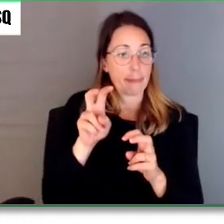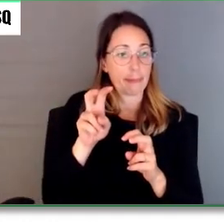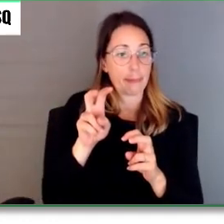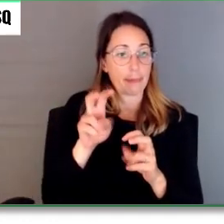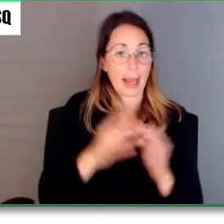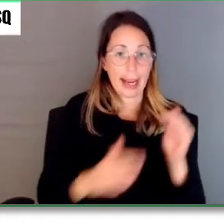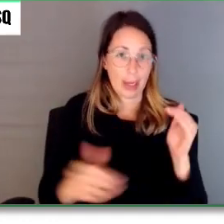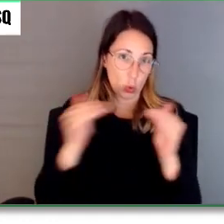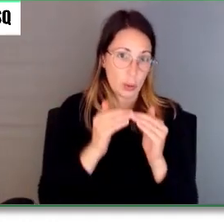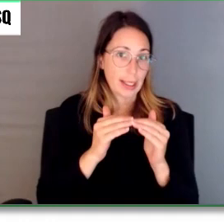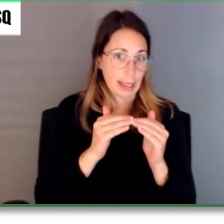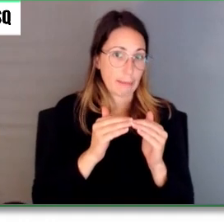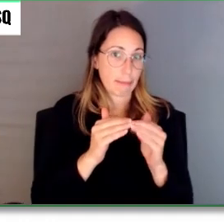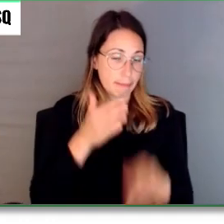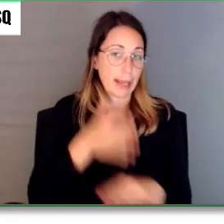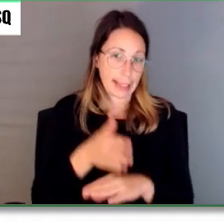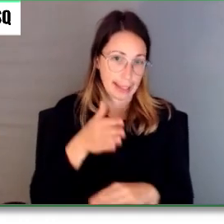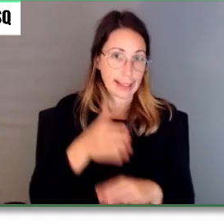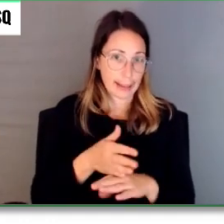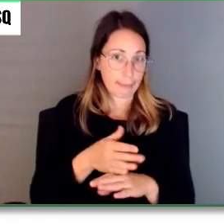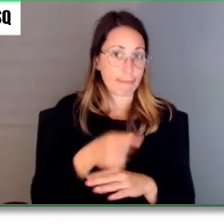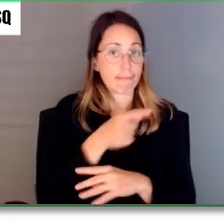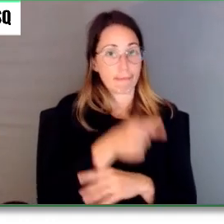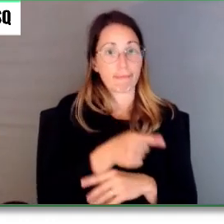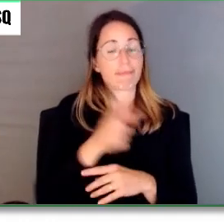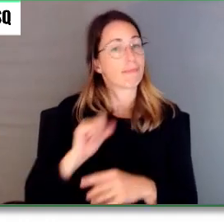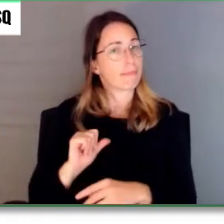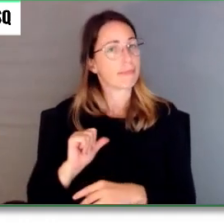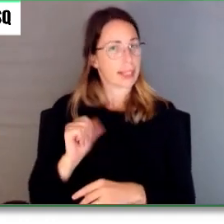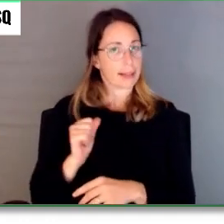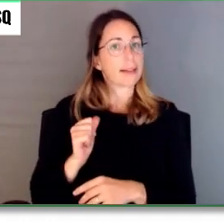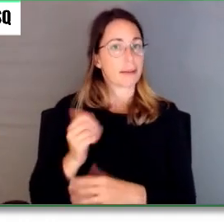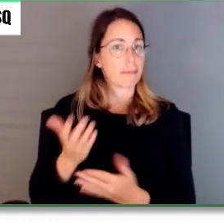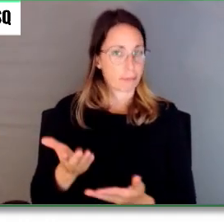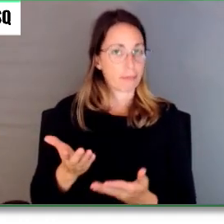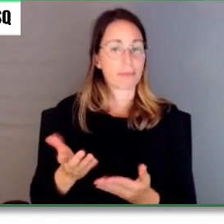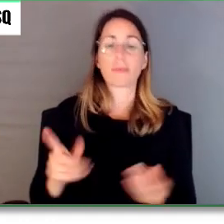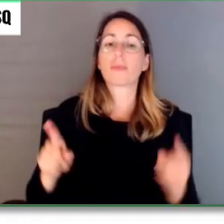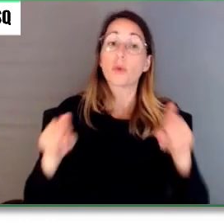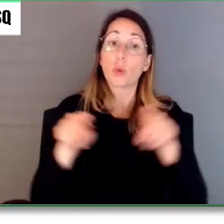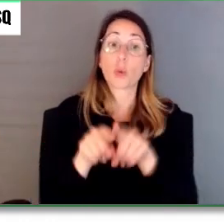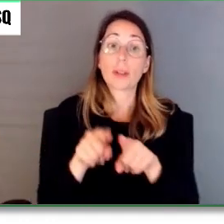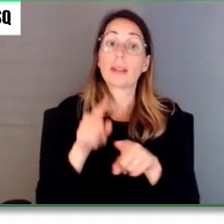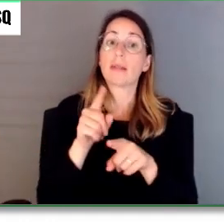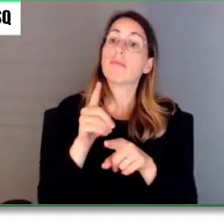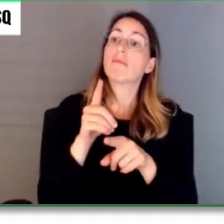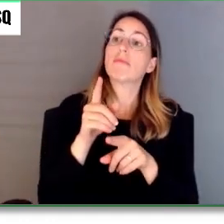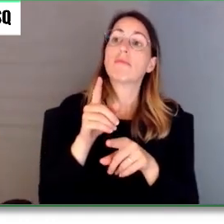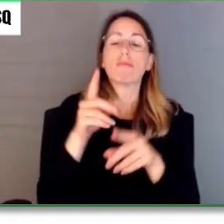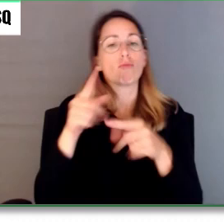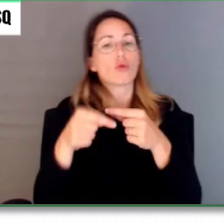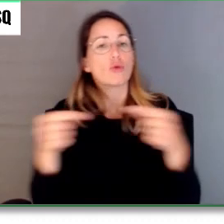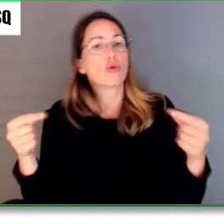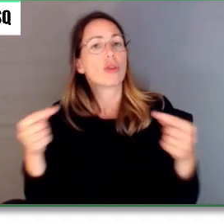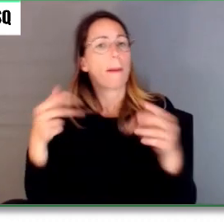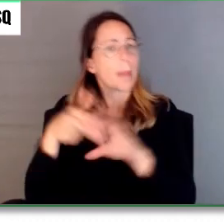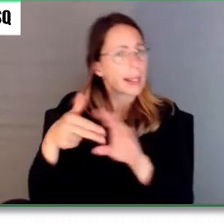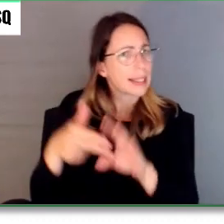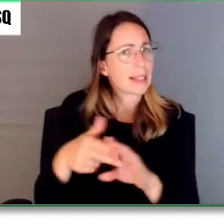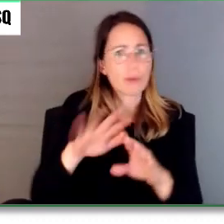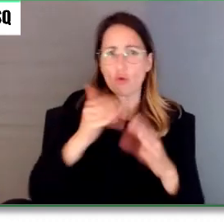inclusif, accessible, c'était la dignité. Et on a parlé également de participer dans toute la vie et tous les groupes qui allaient bénéficier